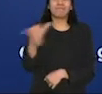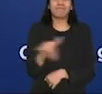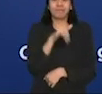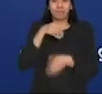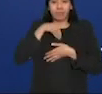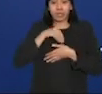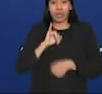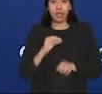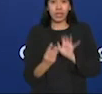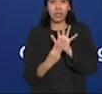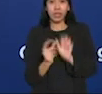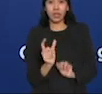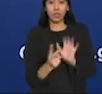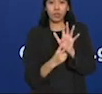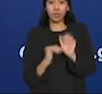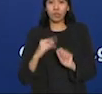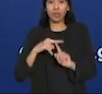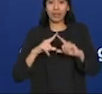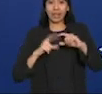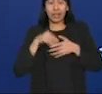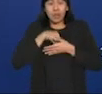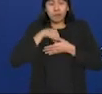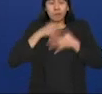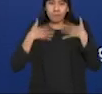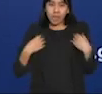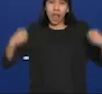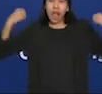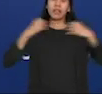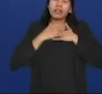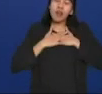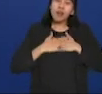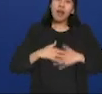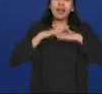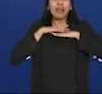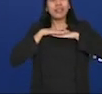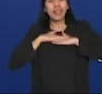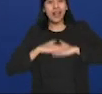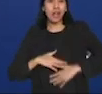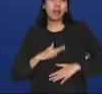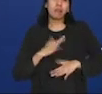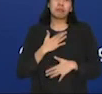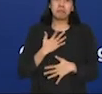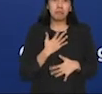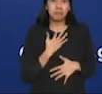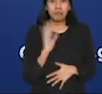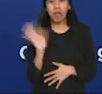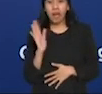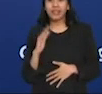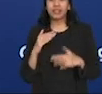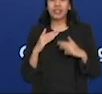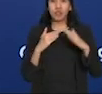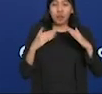kita sabar dan tenang Hai kemudian tidak manik istirahat yang cukup dan teratur